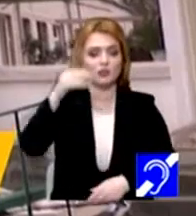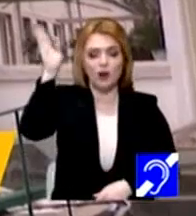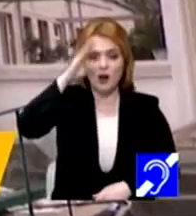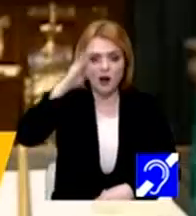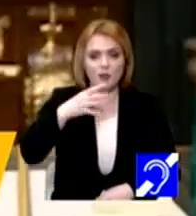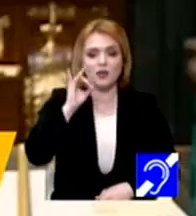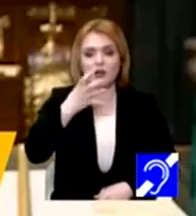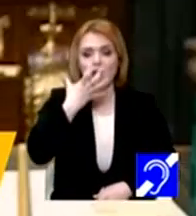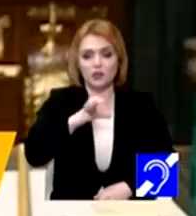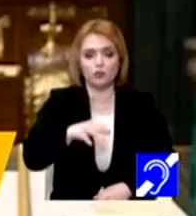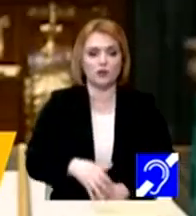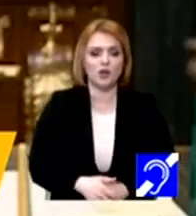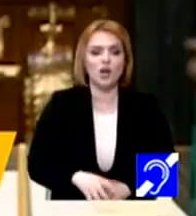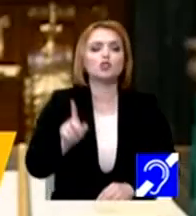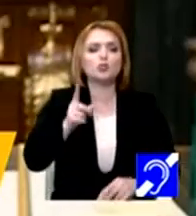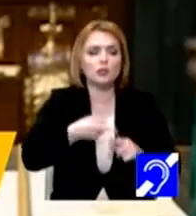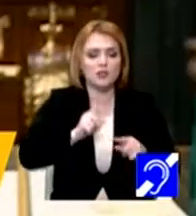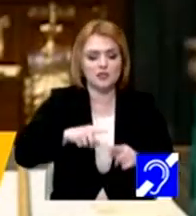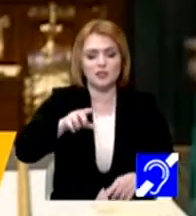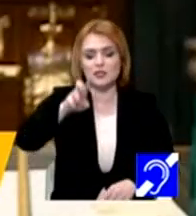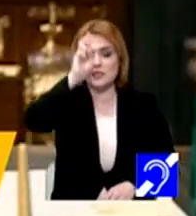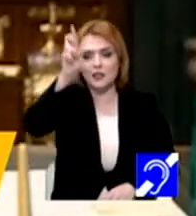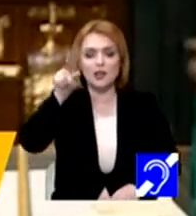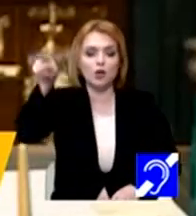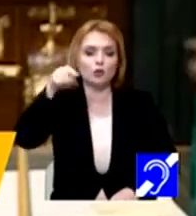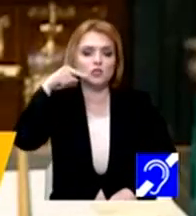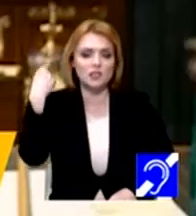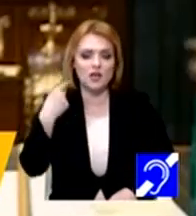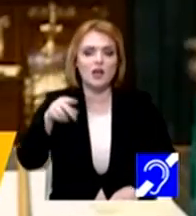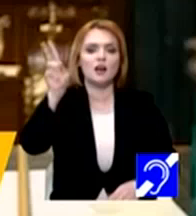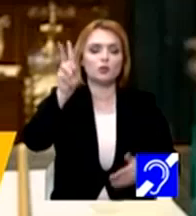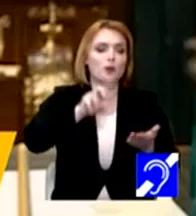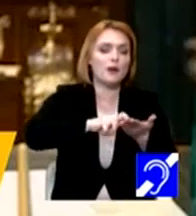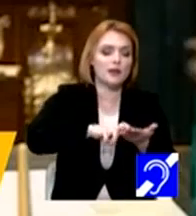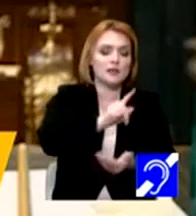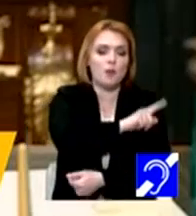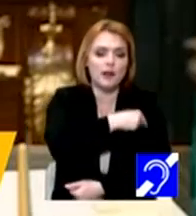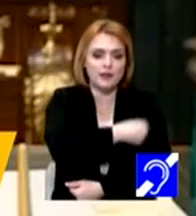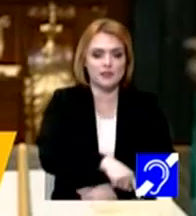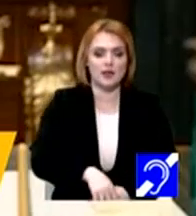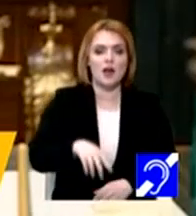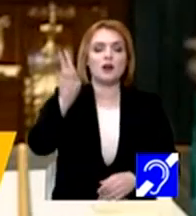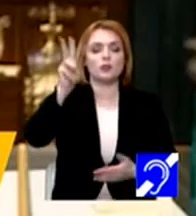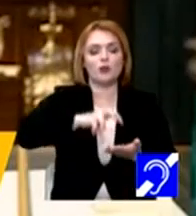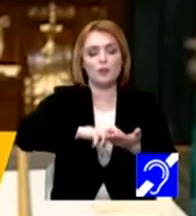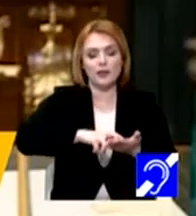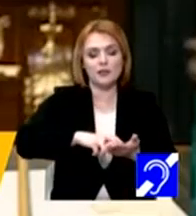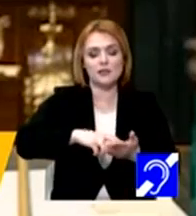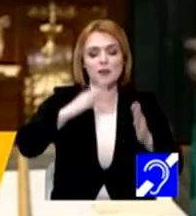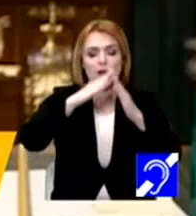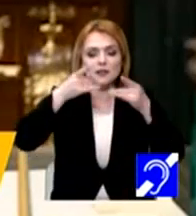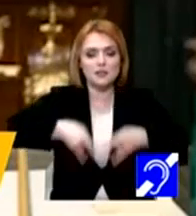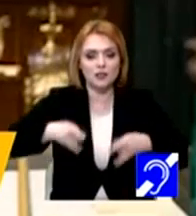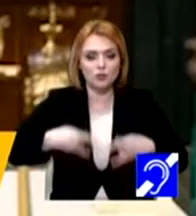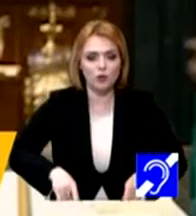termic. Ce este за страна така Російська Федерація, которая боїться больниц, боїться роддомів і уничтожує